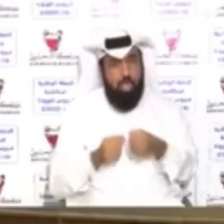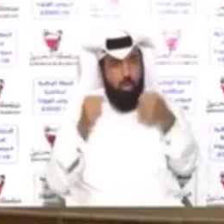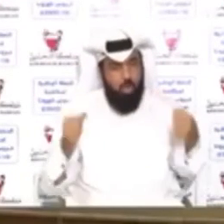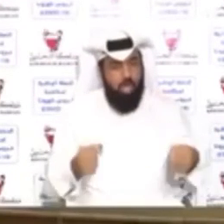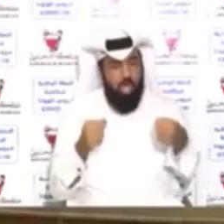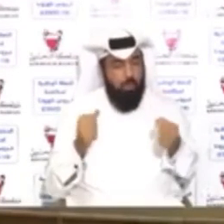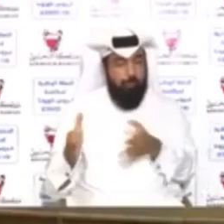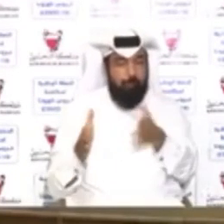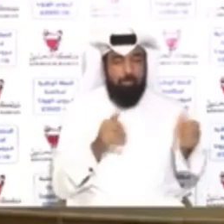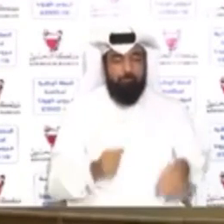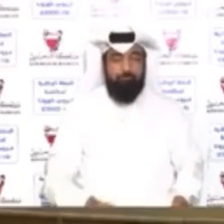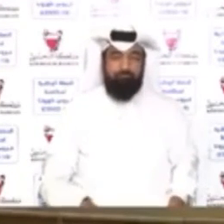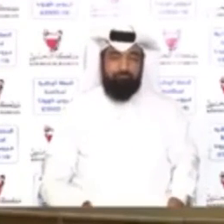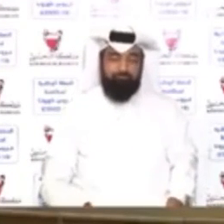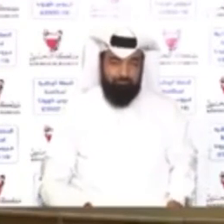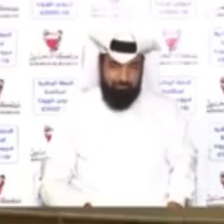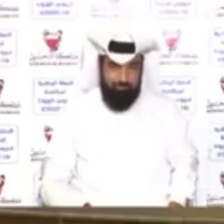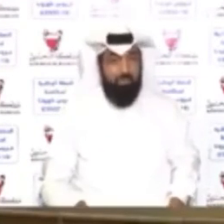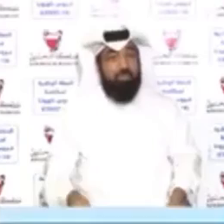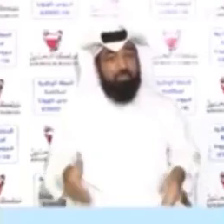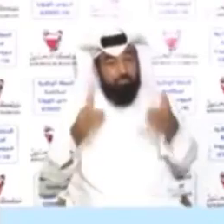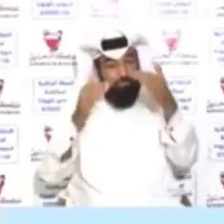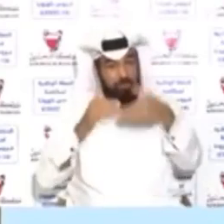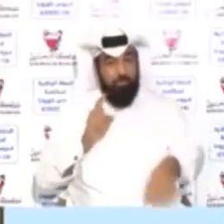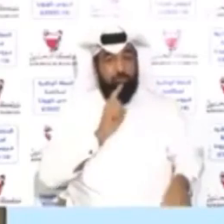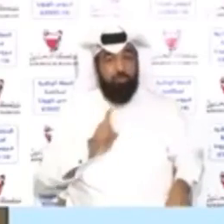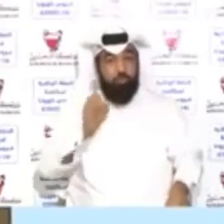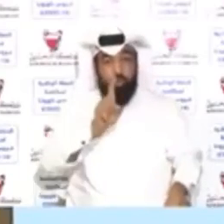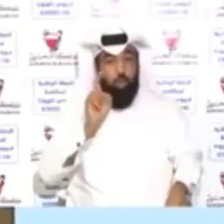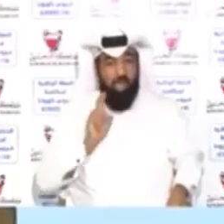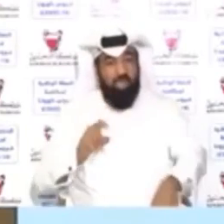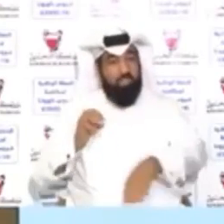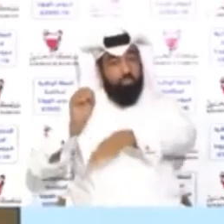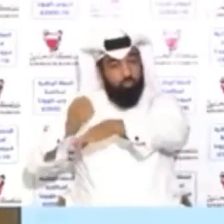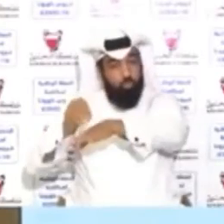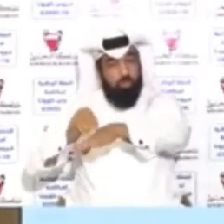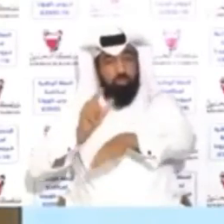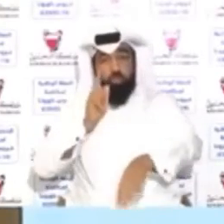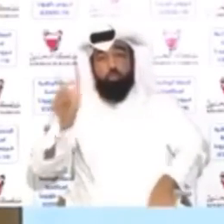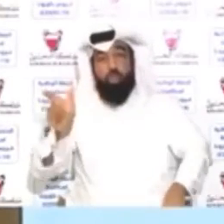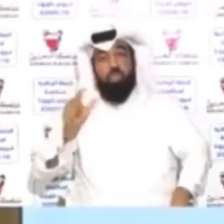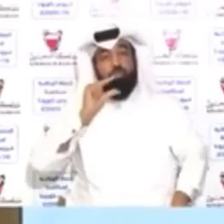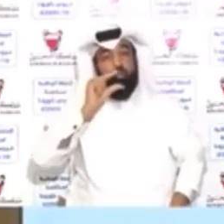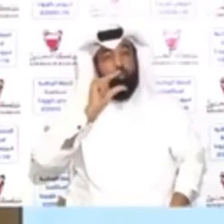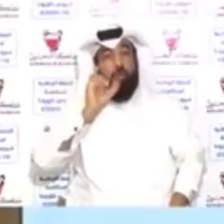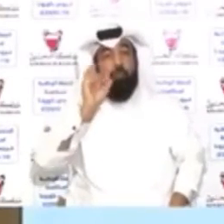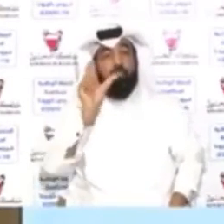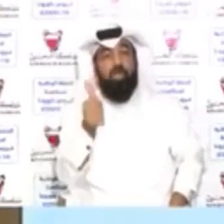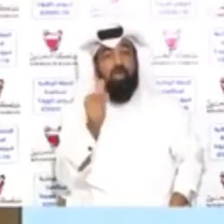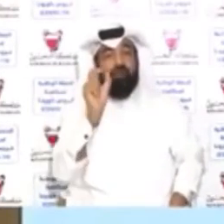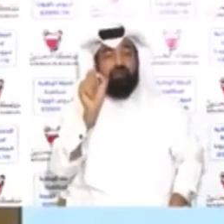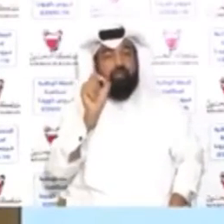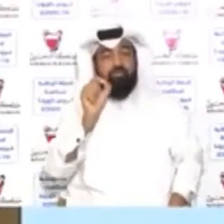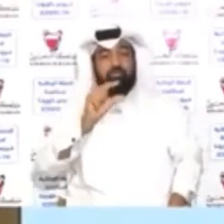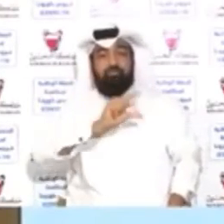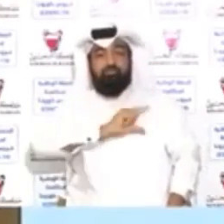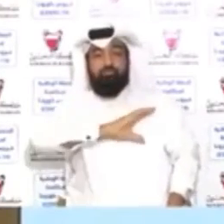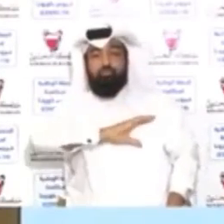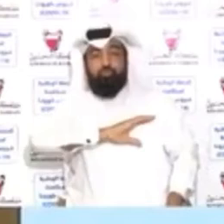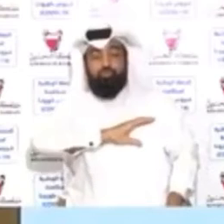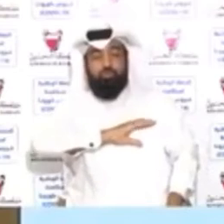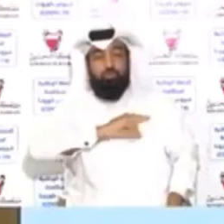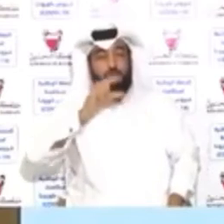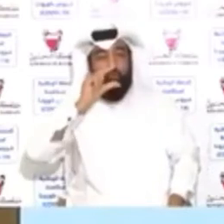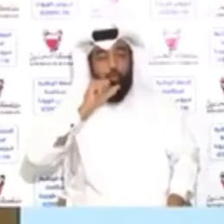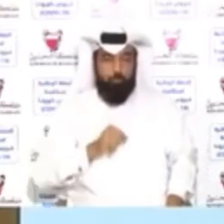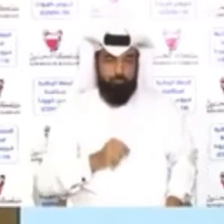أيضا من الصحفية فاطمة علي، صحيفة أخبار الخليج، موجه للدكتور مناف، وأعتقد هو يسير في نفس الاتجاه اللي كان يتفضل فيه سعادة الدكتور وليد. في